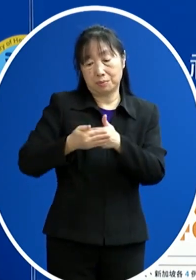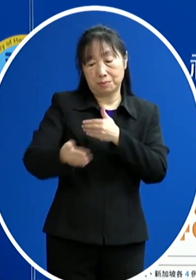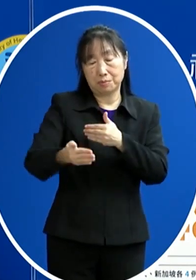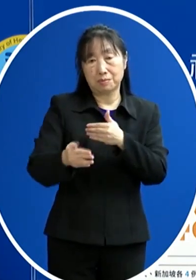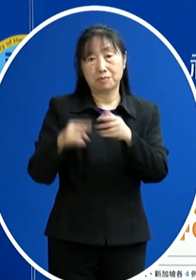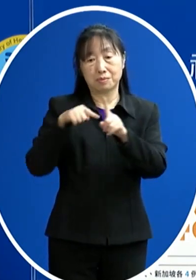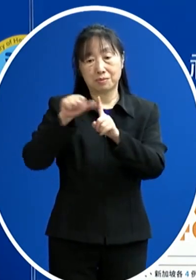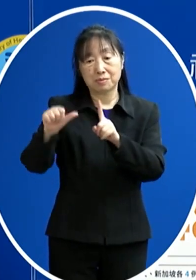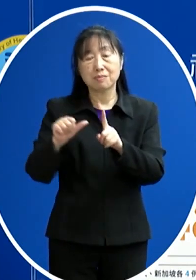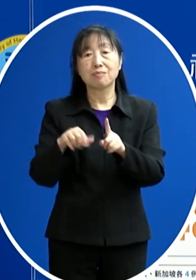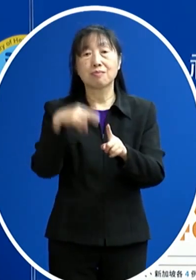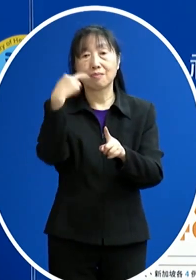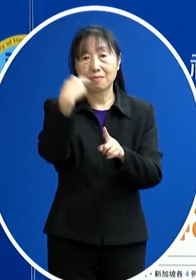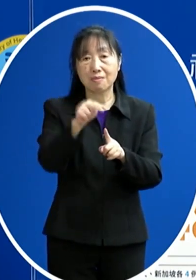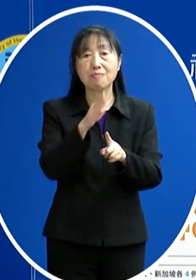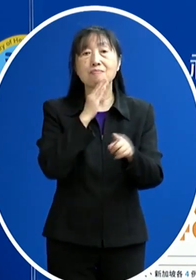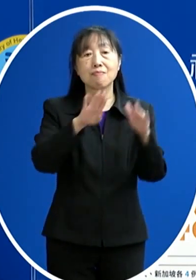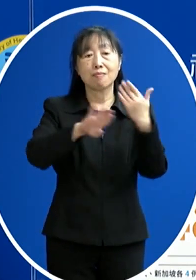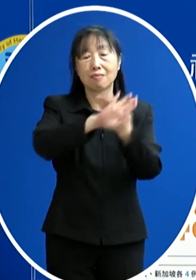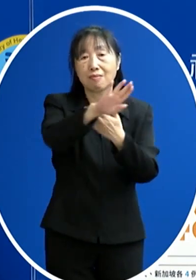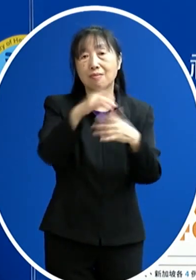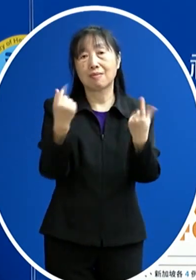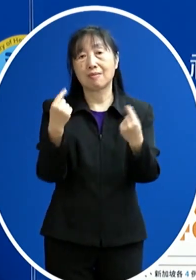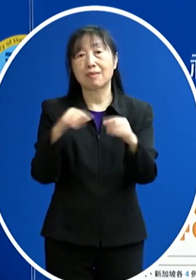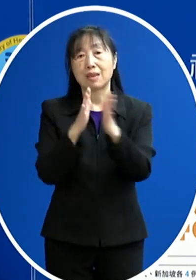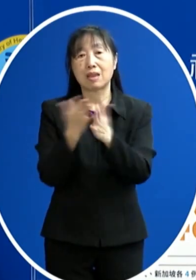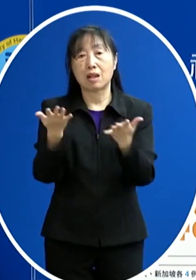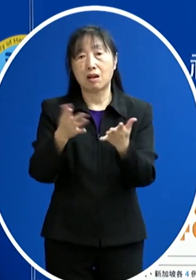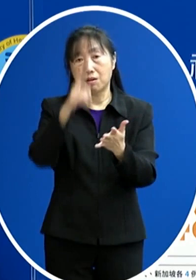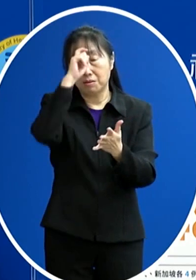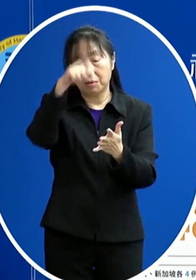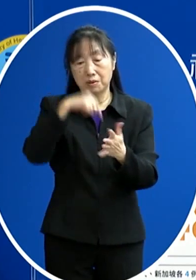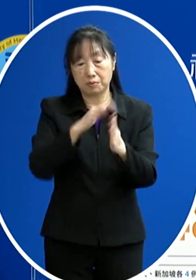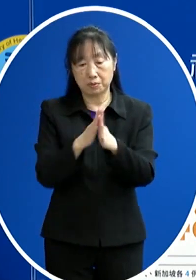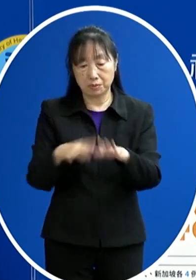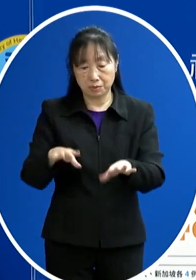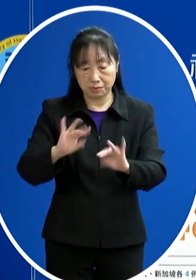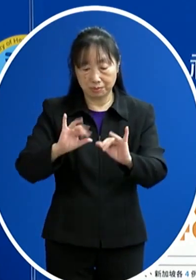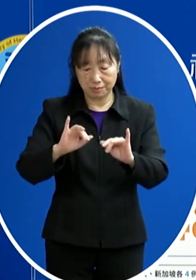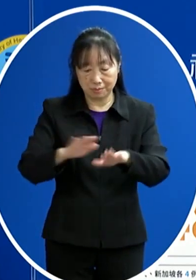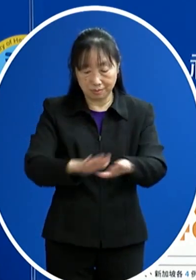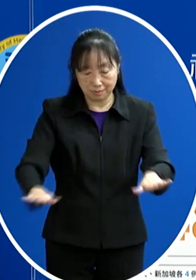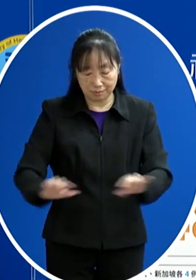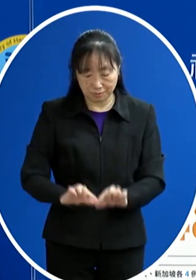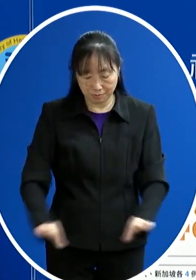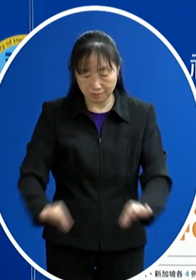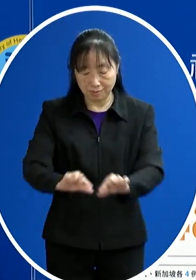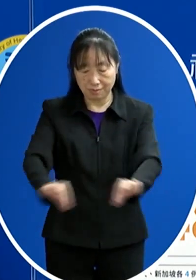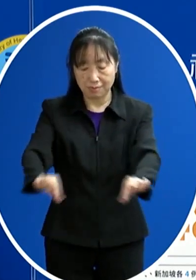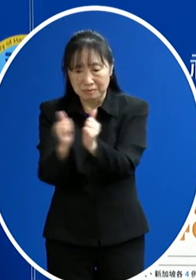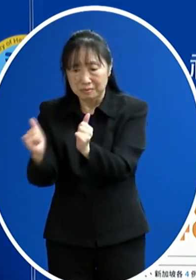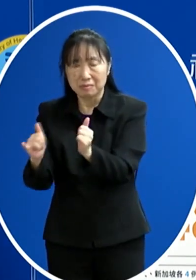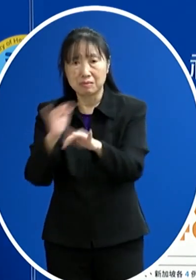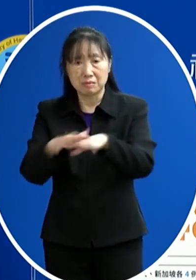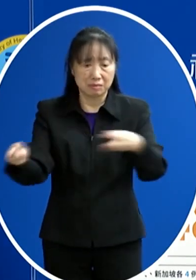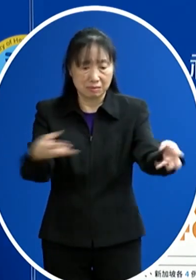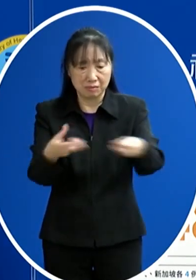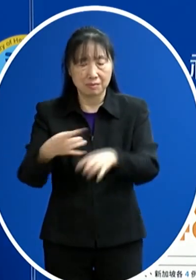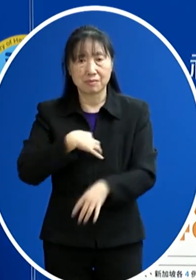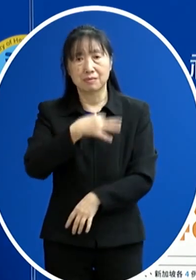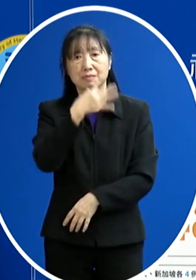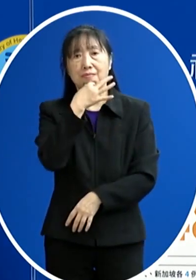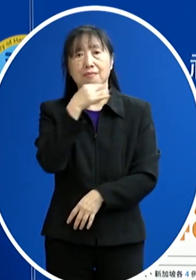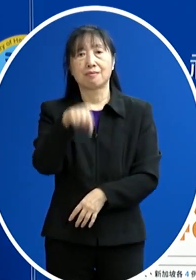离，所以请宗教团体在地面来贴示标示排队的站立点。另